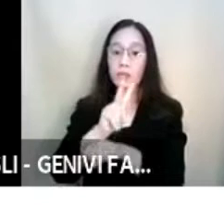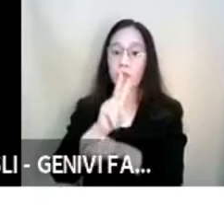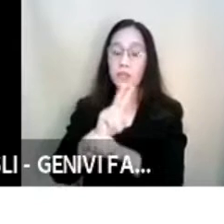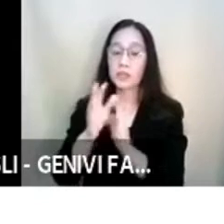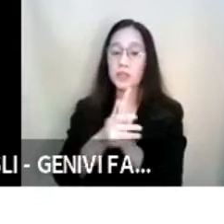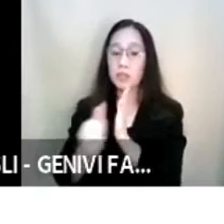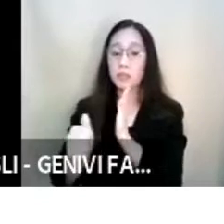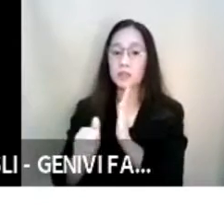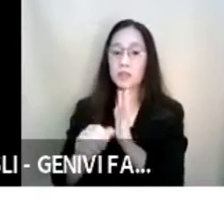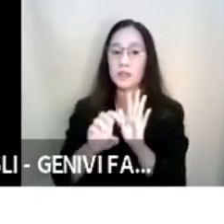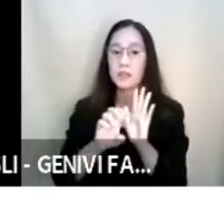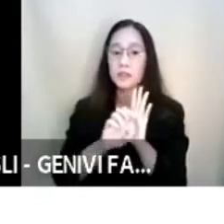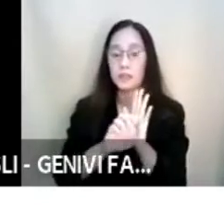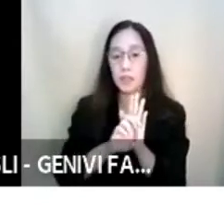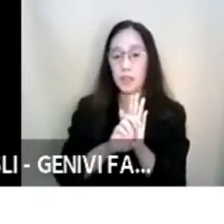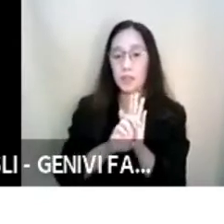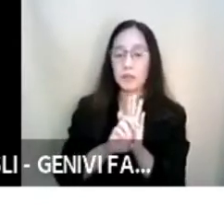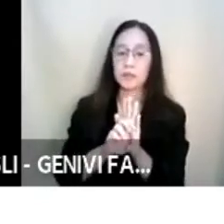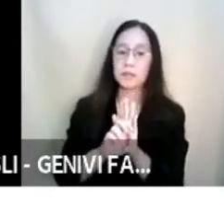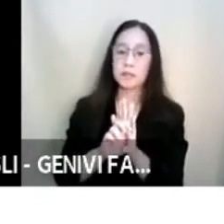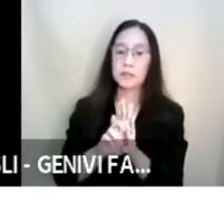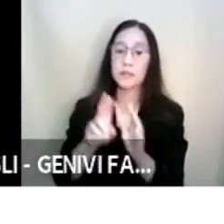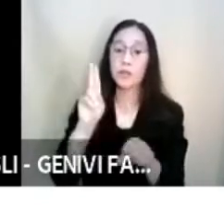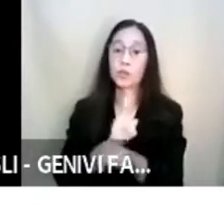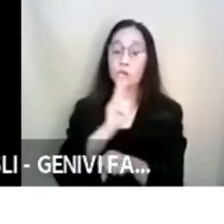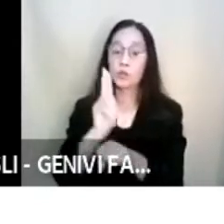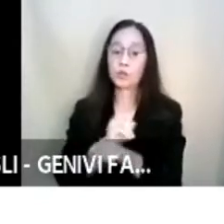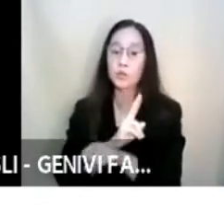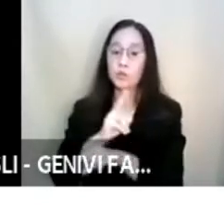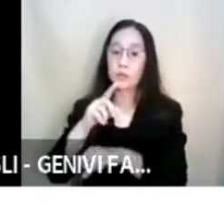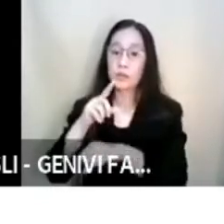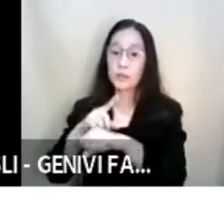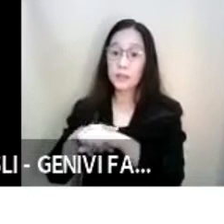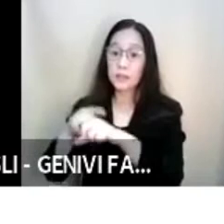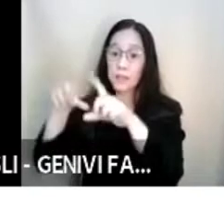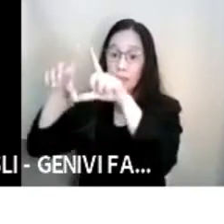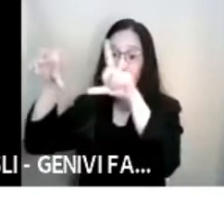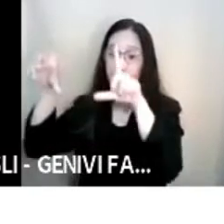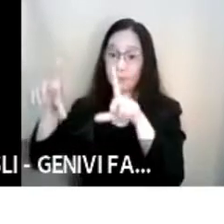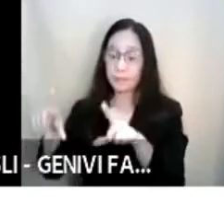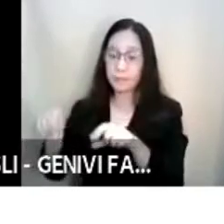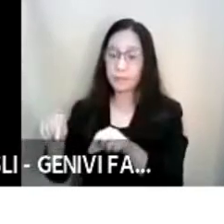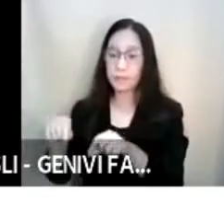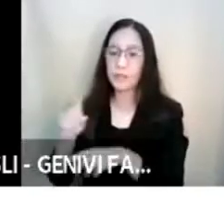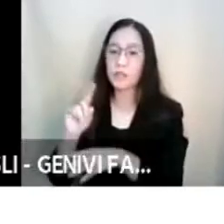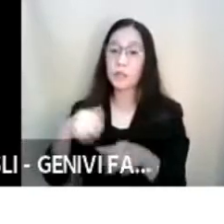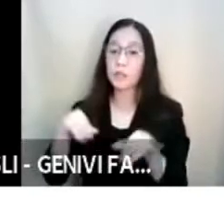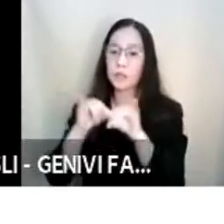Tulad halimbawa ng paggamit ng time card, ano ba yung importansya ng pagdating ng tama sa